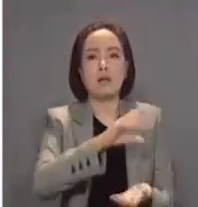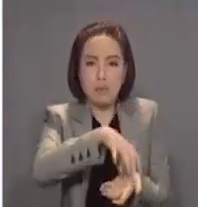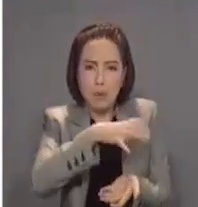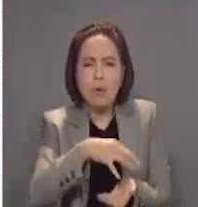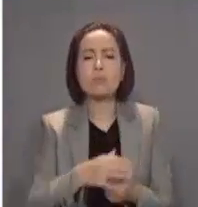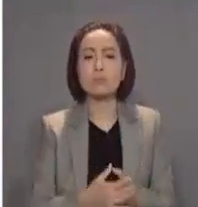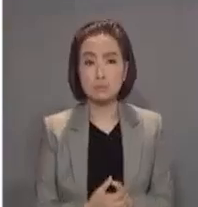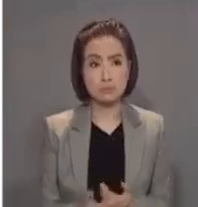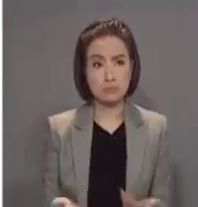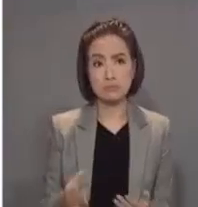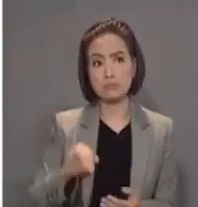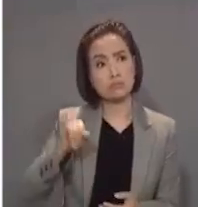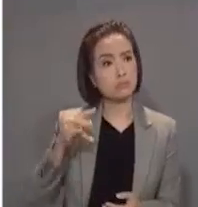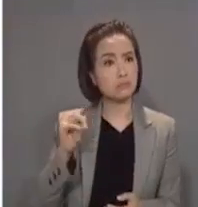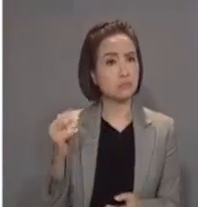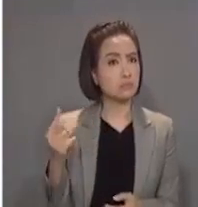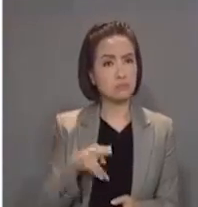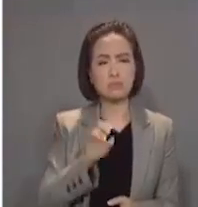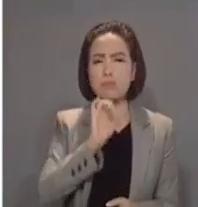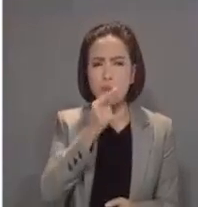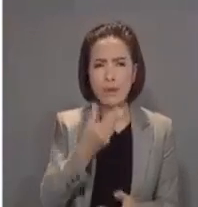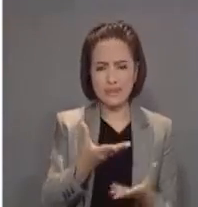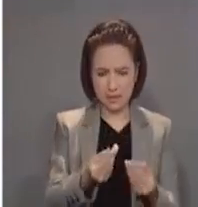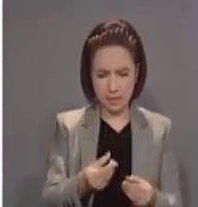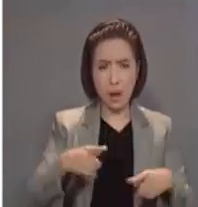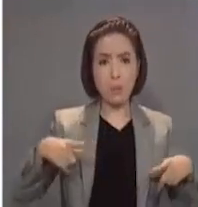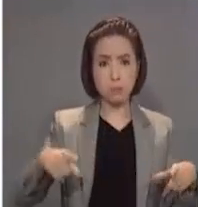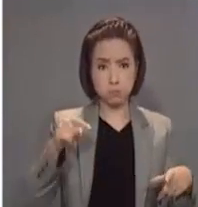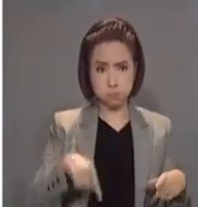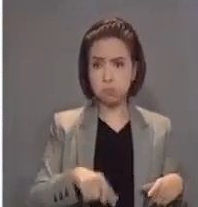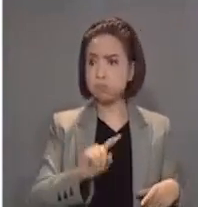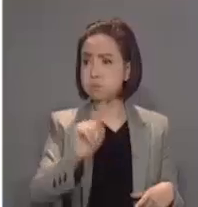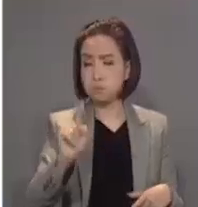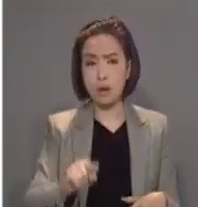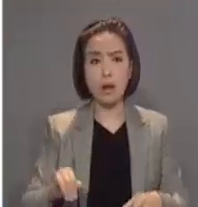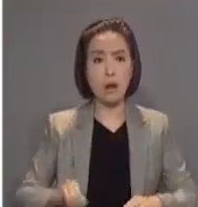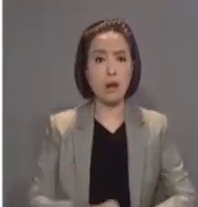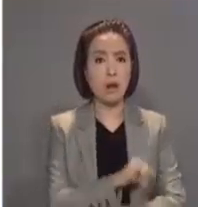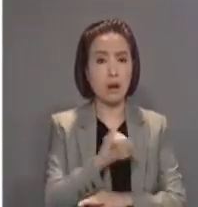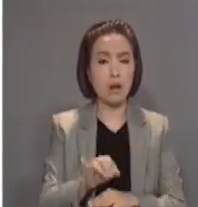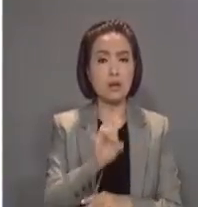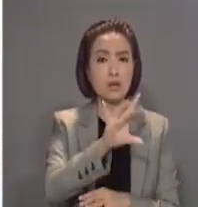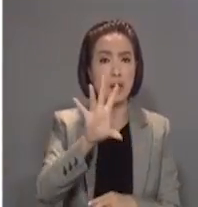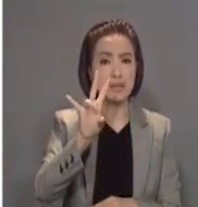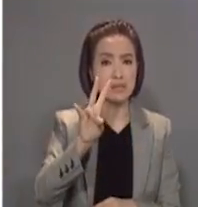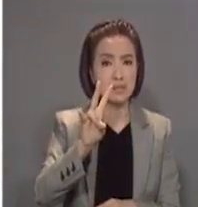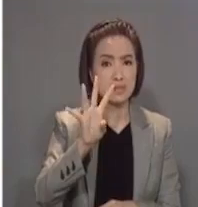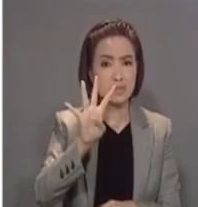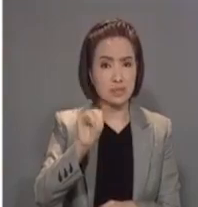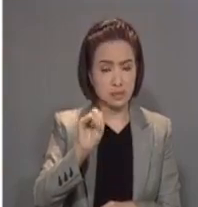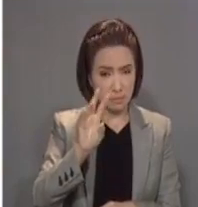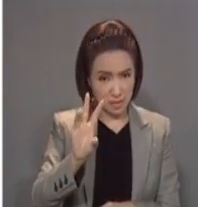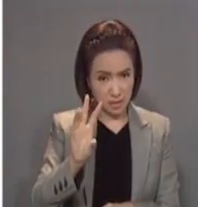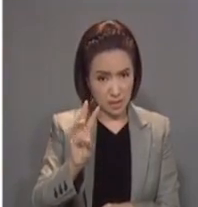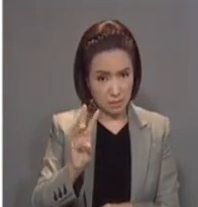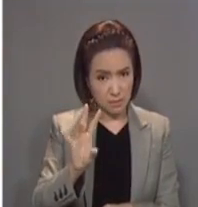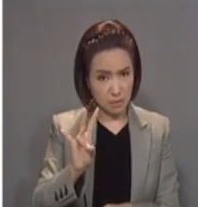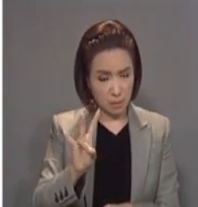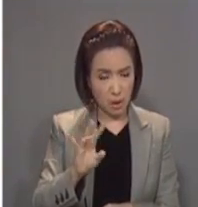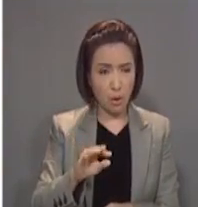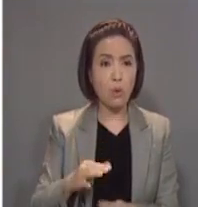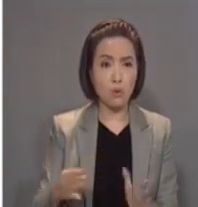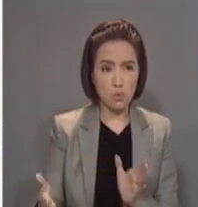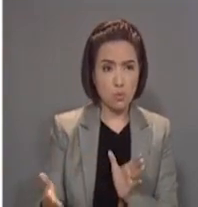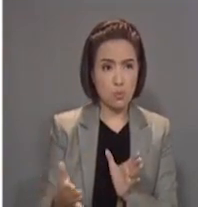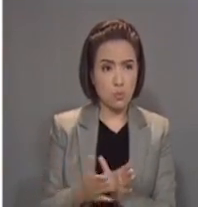ที่ยังไม่สามารถบอกได้ชัดเจนเช่นกันครับว่าที่ดินแปลงนี้อยู่ใน117แปลงรวมกว่า 6,000 ไร่ที่ถูก